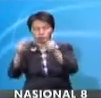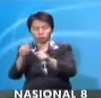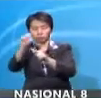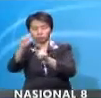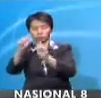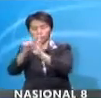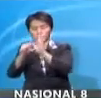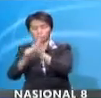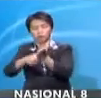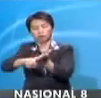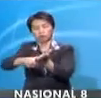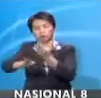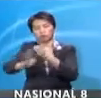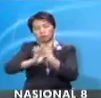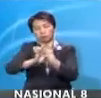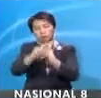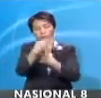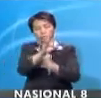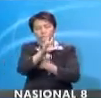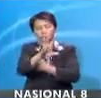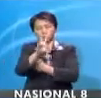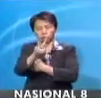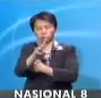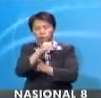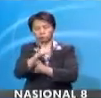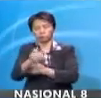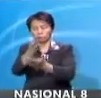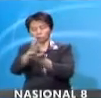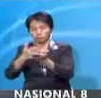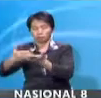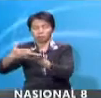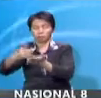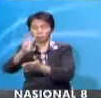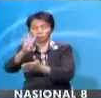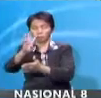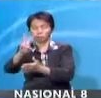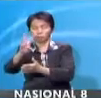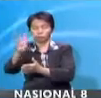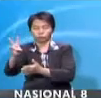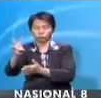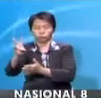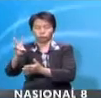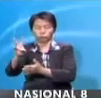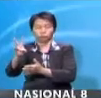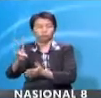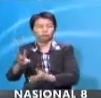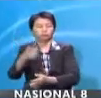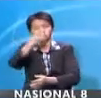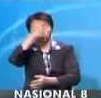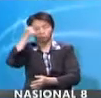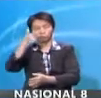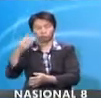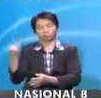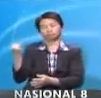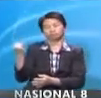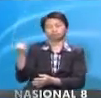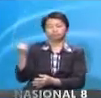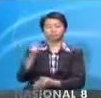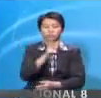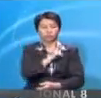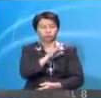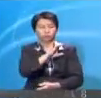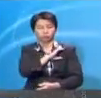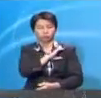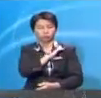15-1-A Akta Dadah Berbahaya 1952 dan Seksyen 427 Kanun Keseksaan kerana Khianat. Ketua Polis